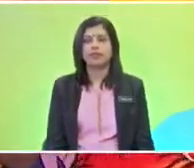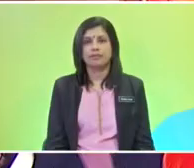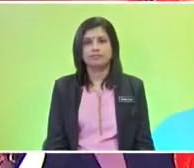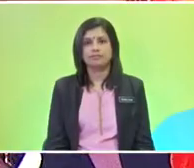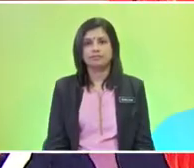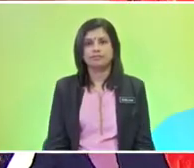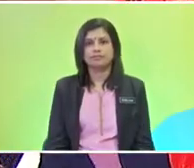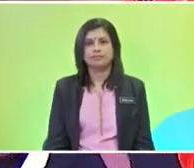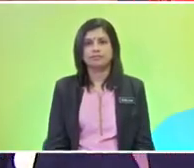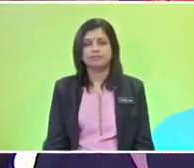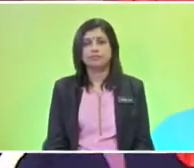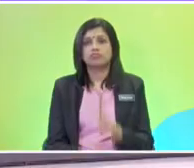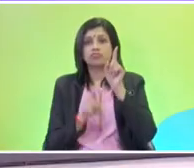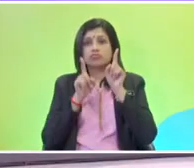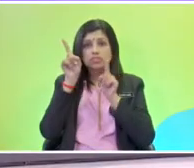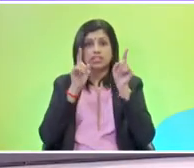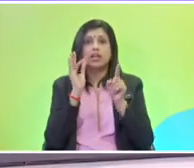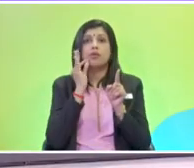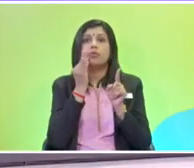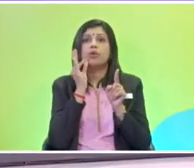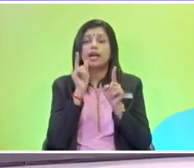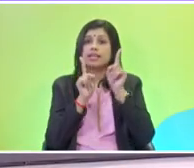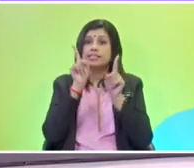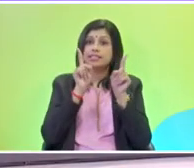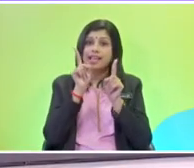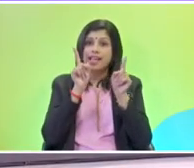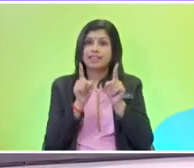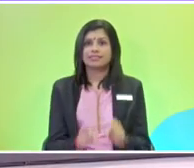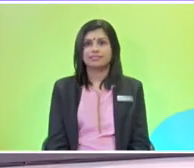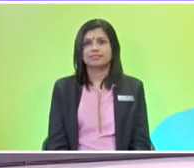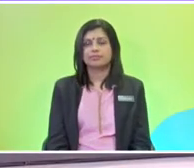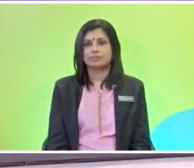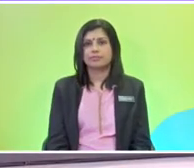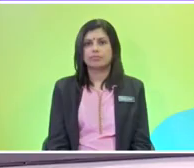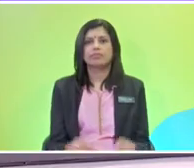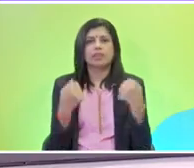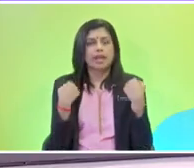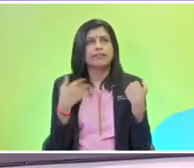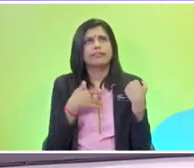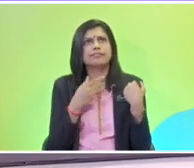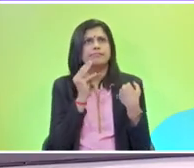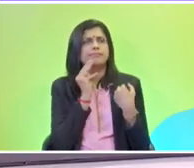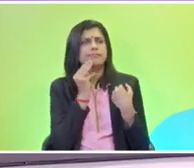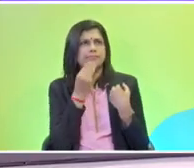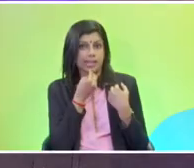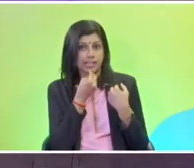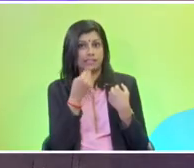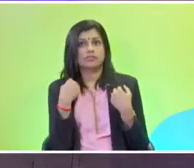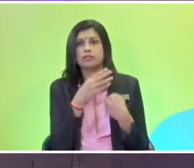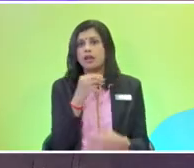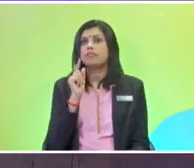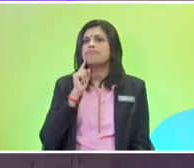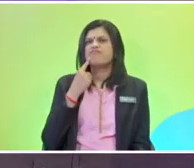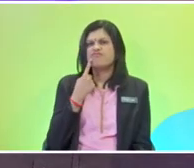Din. Rasa dia pun manis dan kadangkala rasa masam-masam kelat. Masam-masam kelat kalau dia